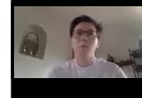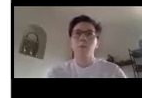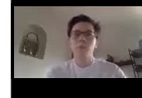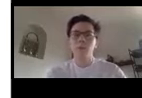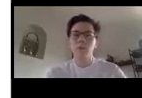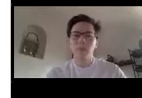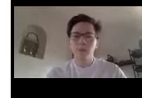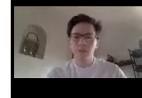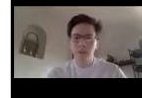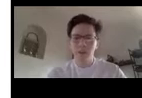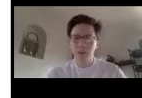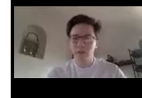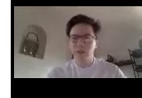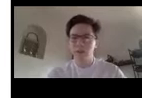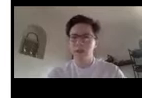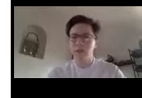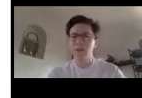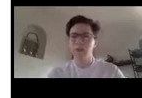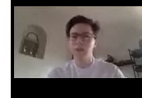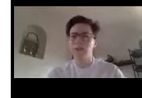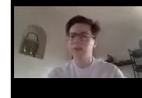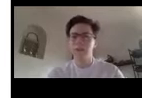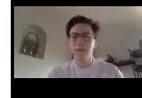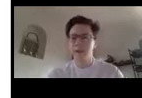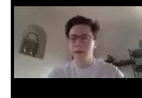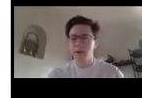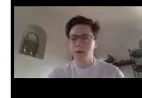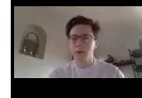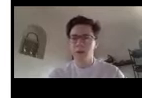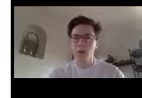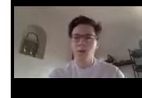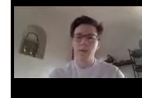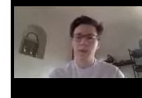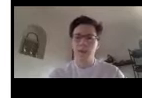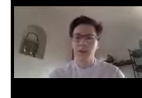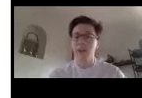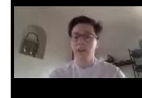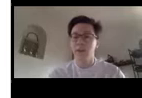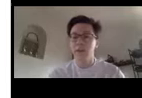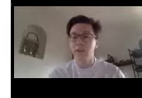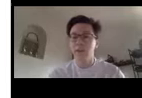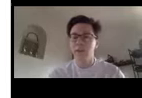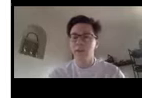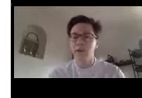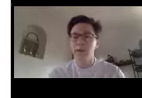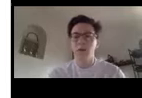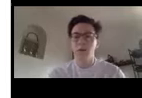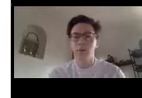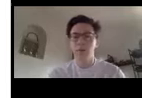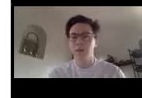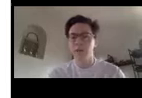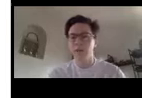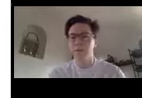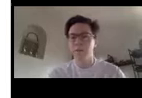entraîner que quelques problèmes entraînent et aussi l'hégémonie des personnes trans. Alors, c'est pour ça que